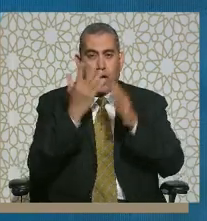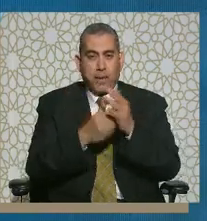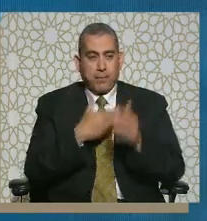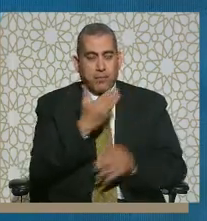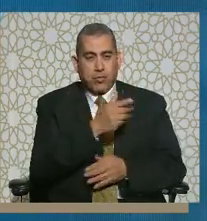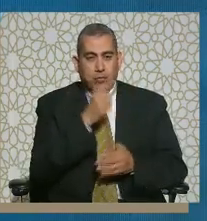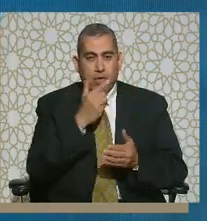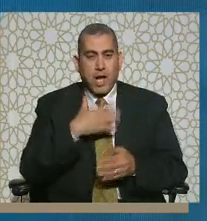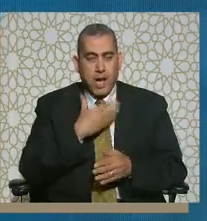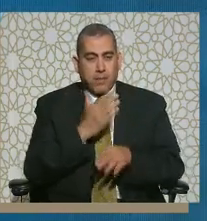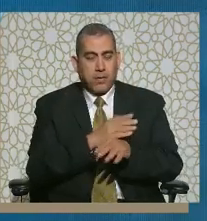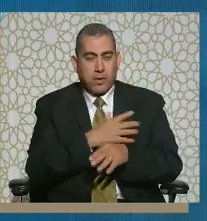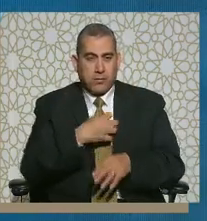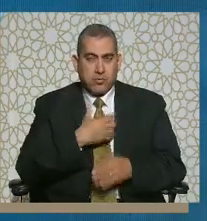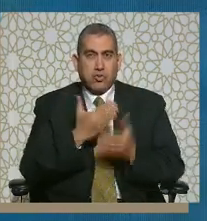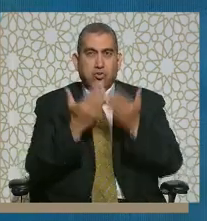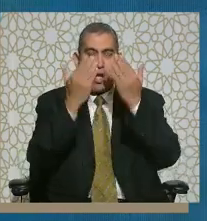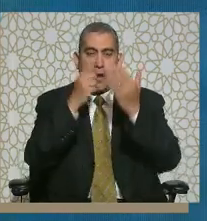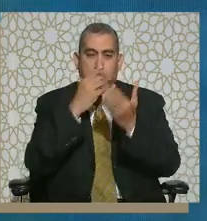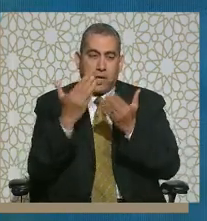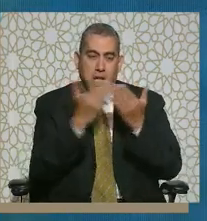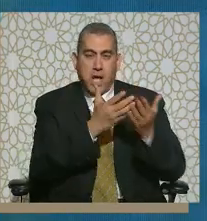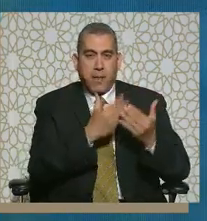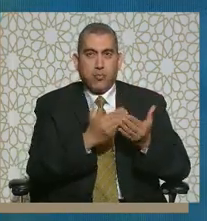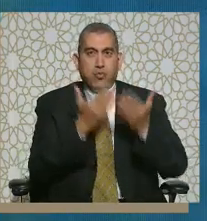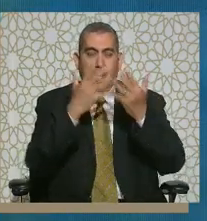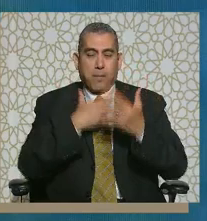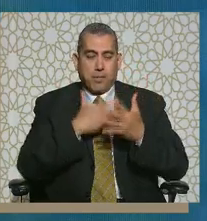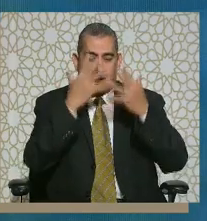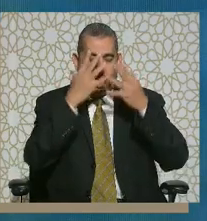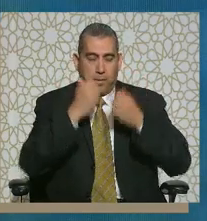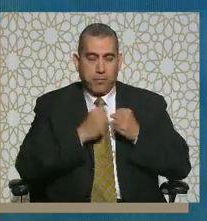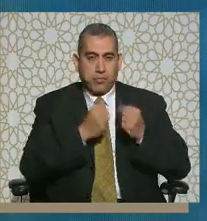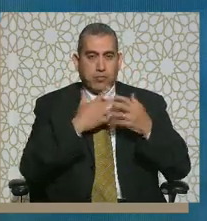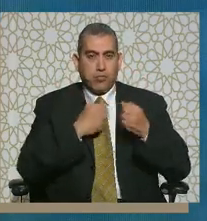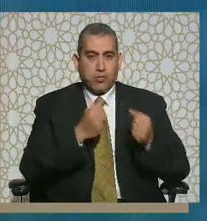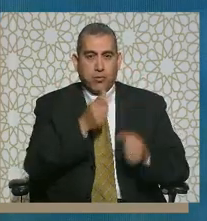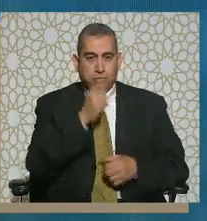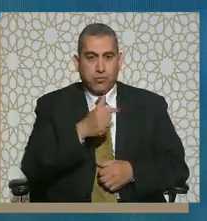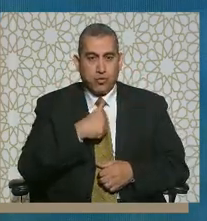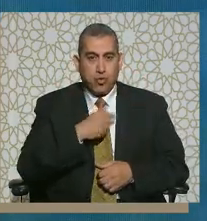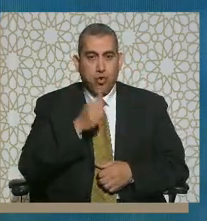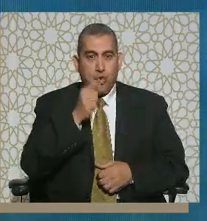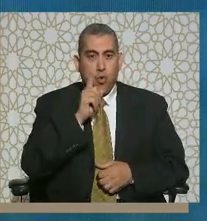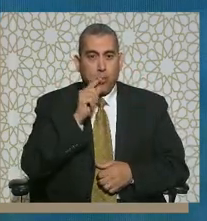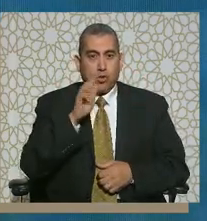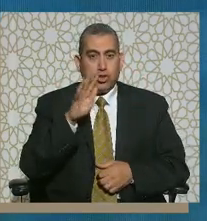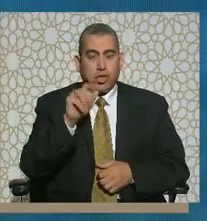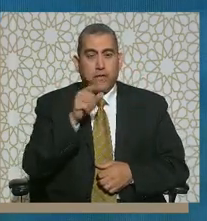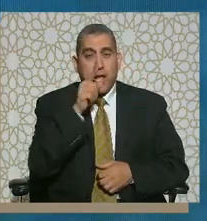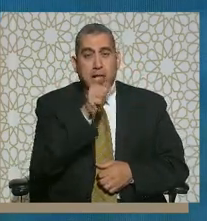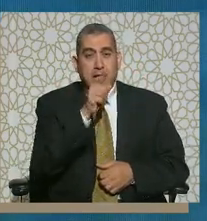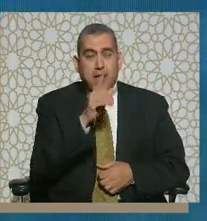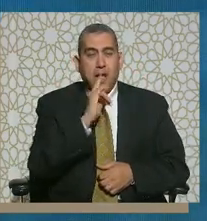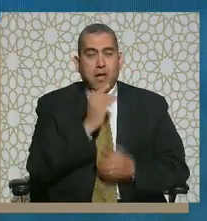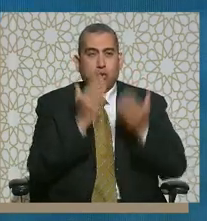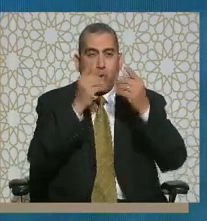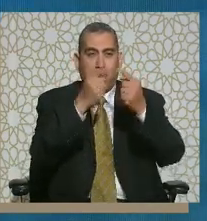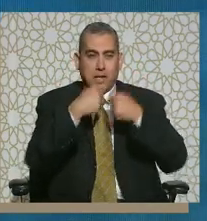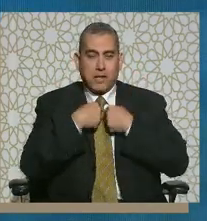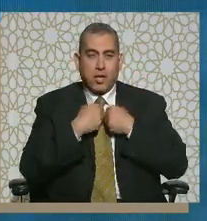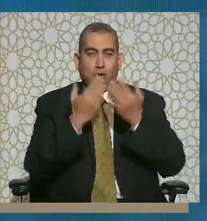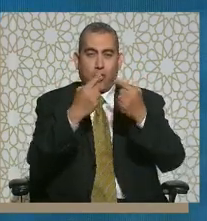بيئه ربنا يكرمك ان ربنا يفك ضيقته. ربنا يفك ضيقته. ولو سمحت يا حاجة ام شريف بالذات انت. نعم. لو سمحت ادعي لي